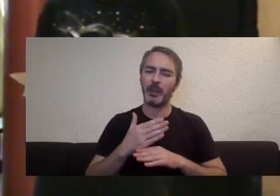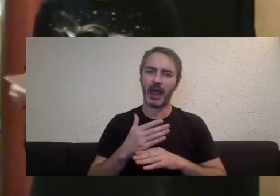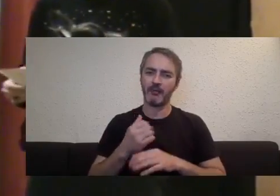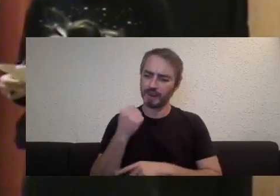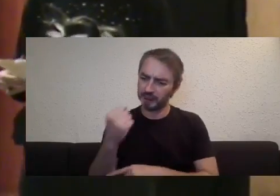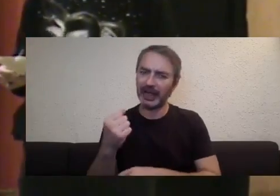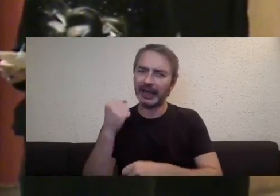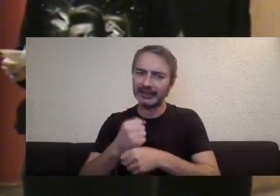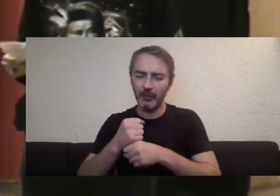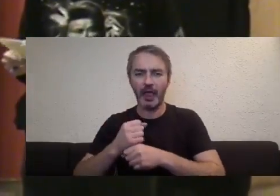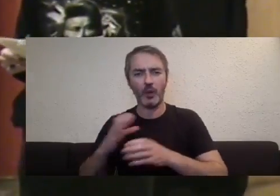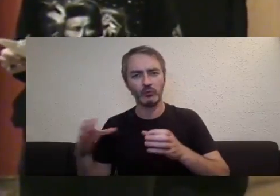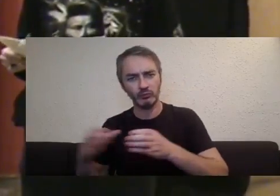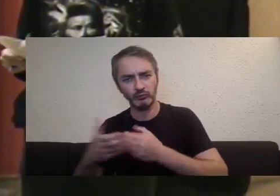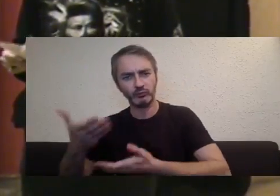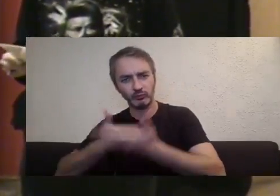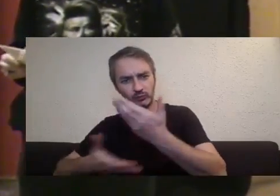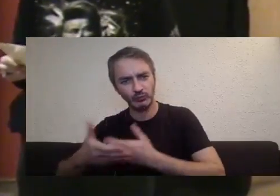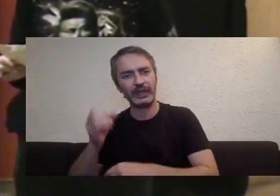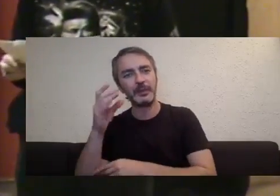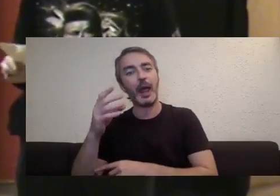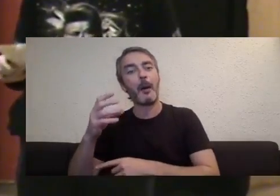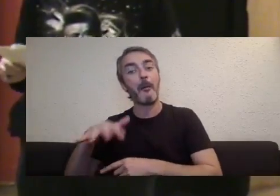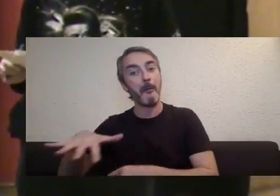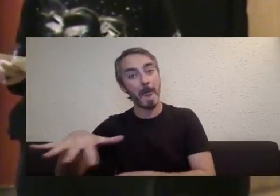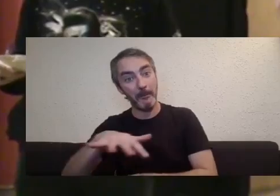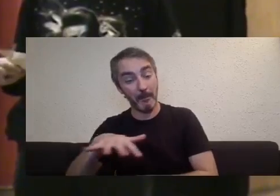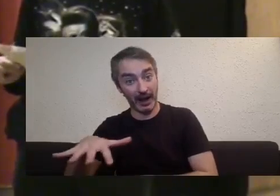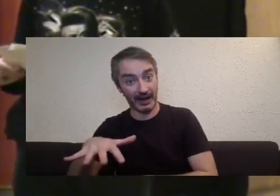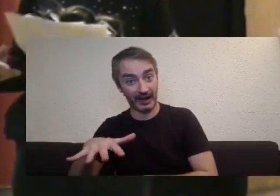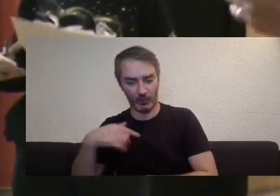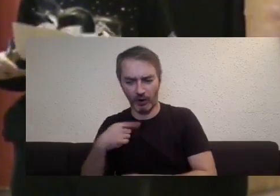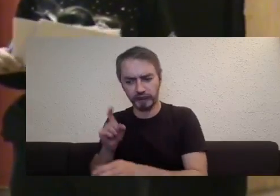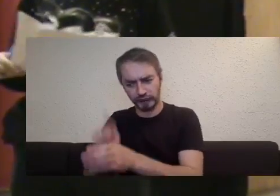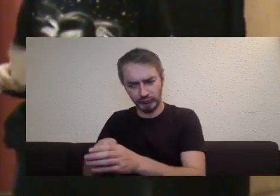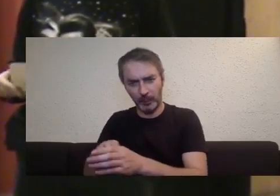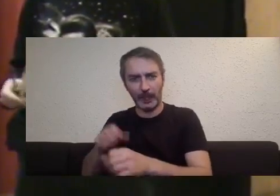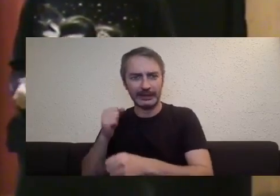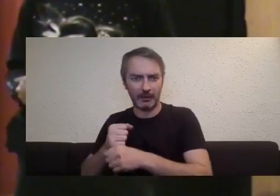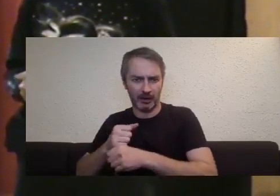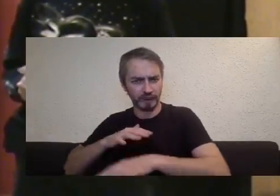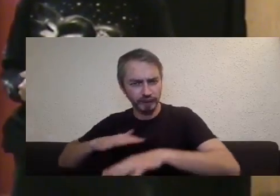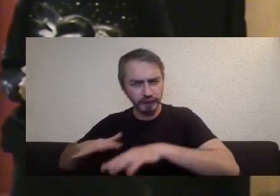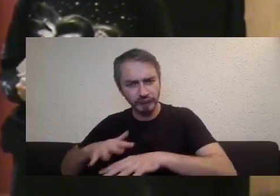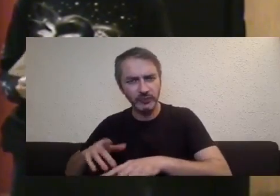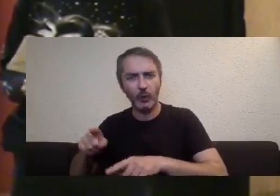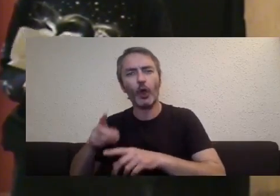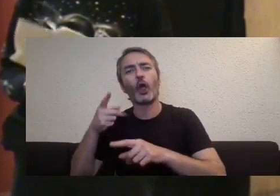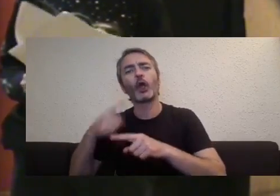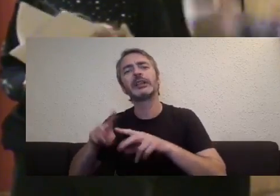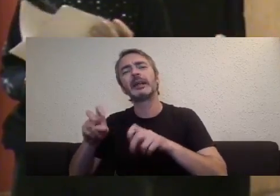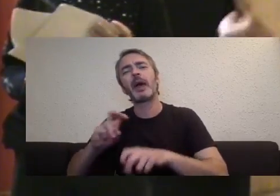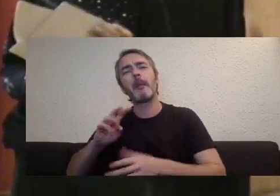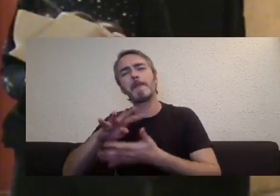mai deixar de banda cap d'aquestes dues feines. No? Un treball de coordinació de l'Assemblea de Barri o de la gent que estàvem aquí al barri militant